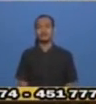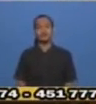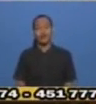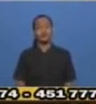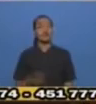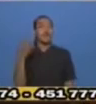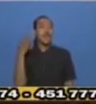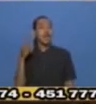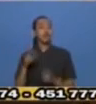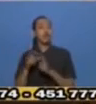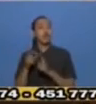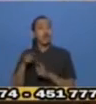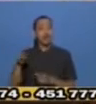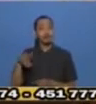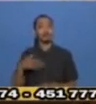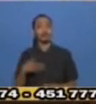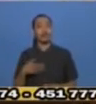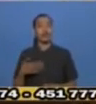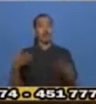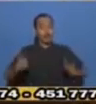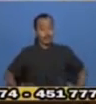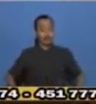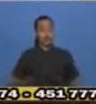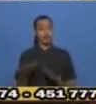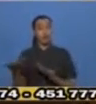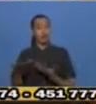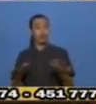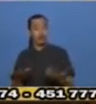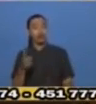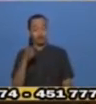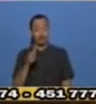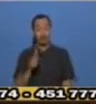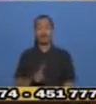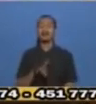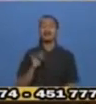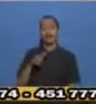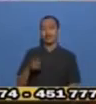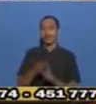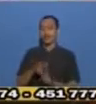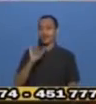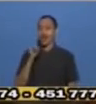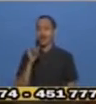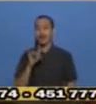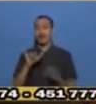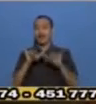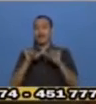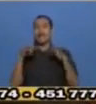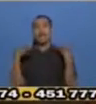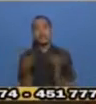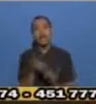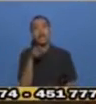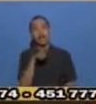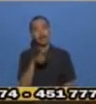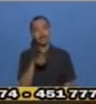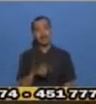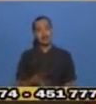disabilitas ini kan berbeda. Jadi kadang ada yang nggak ngerti bahasanya dan segala macam. Nah inilah teman-teman dari yayasan itu yang siap membantu kesananya ya. Oke baik. Memang dampaknya luar